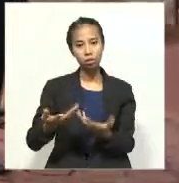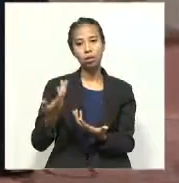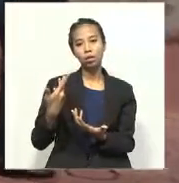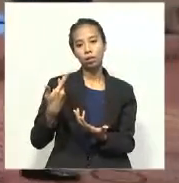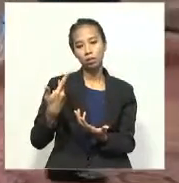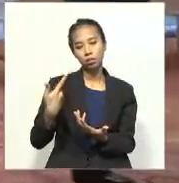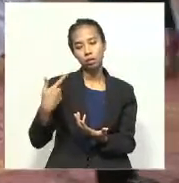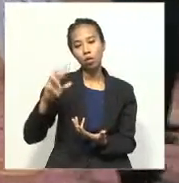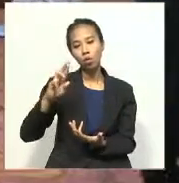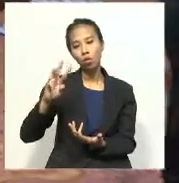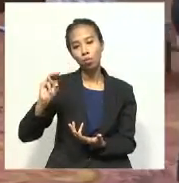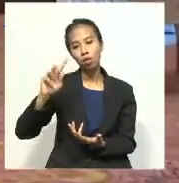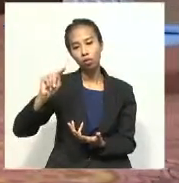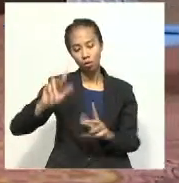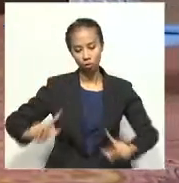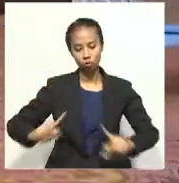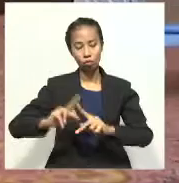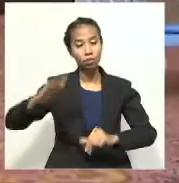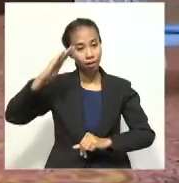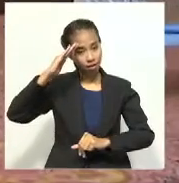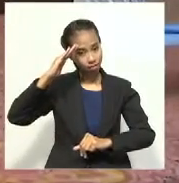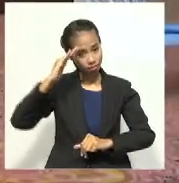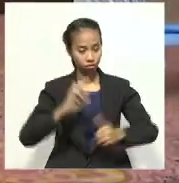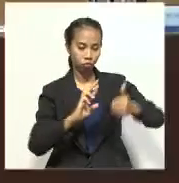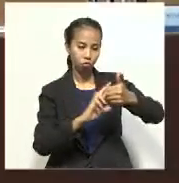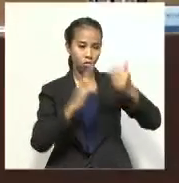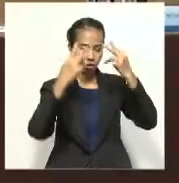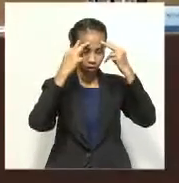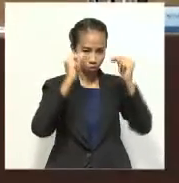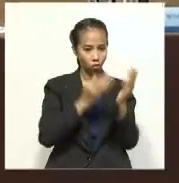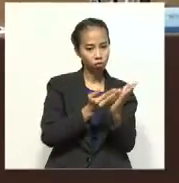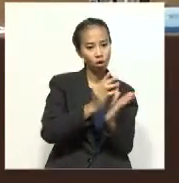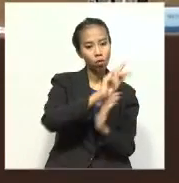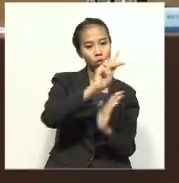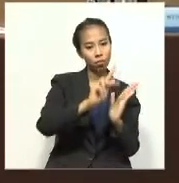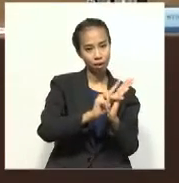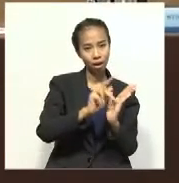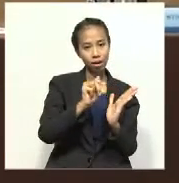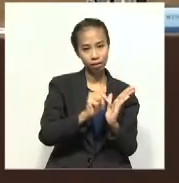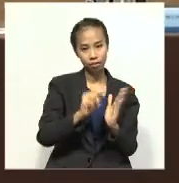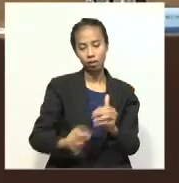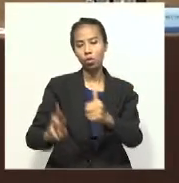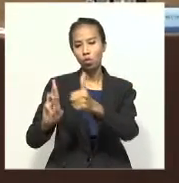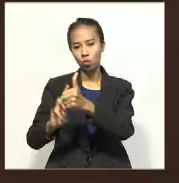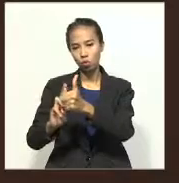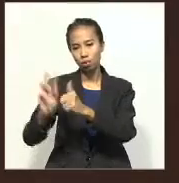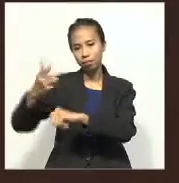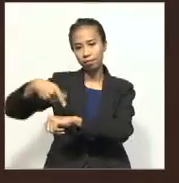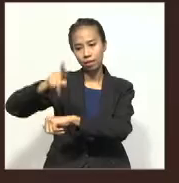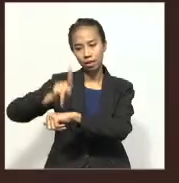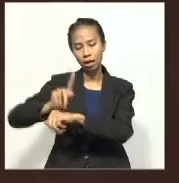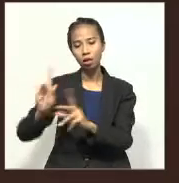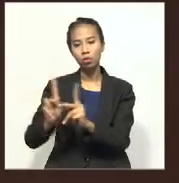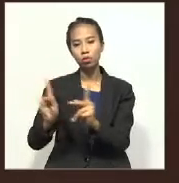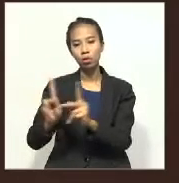รีว่าการกระทรวงกลาโหมนายวิษณุเครืองามรองนายกรัฐมนตรีฝ่ายกฎหมายและนายสุภชัยสมเจริญประธานกรรมการ